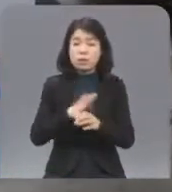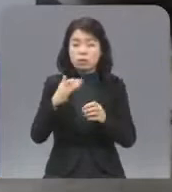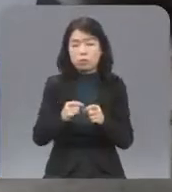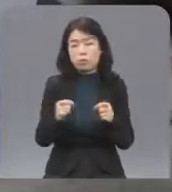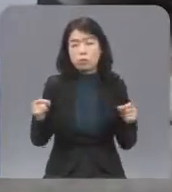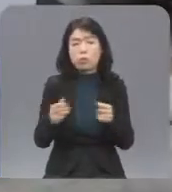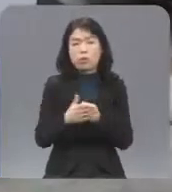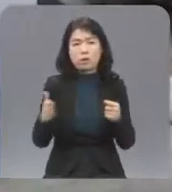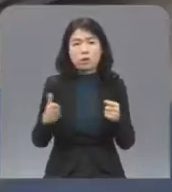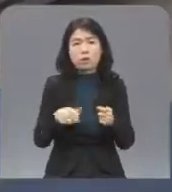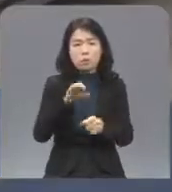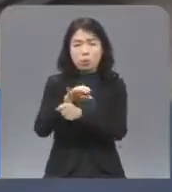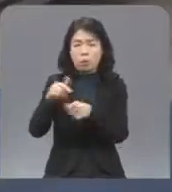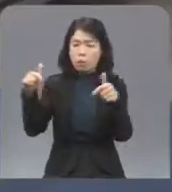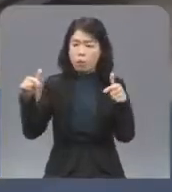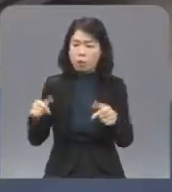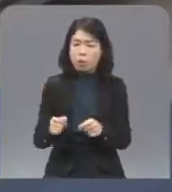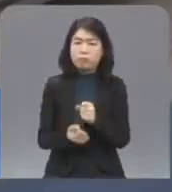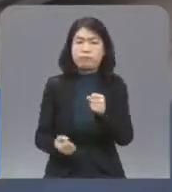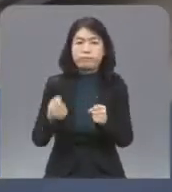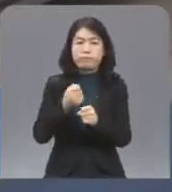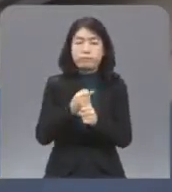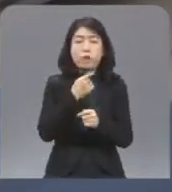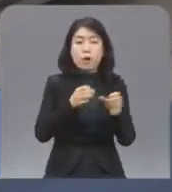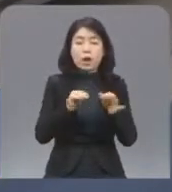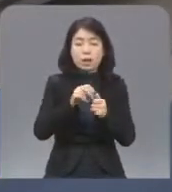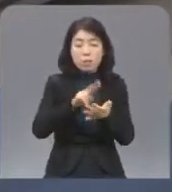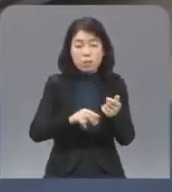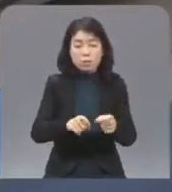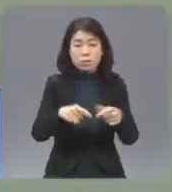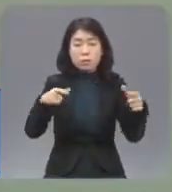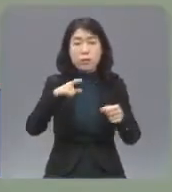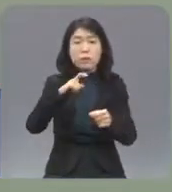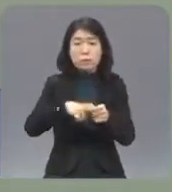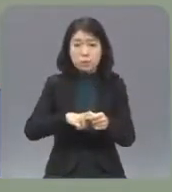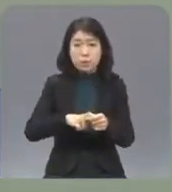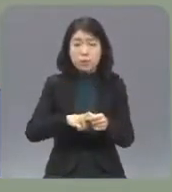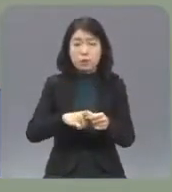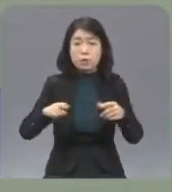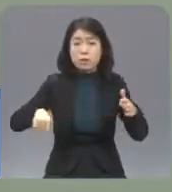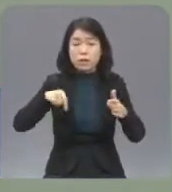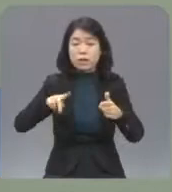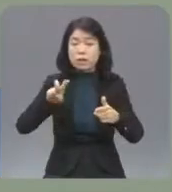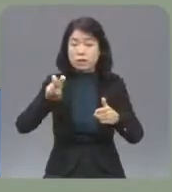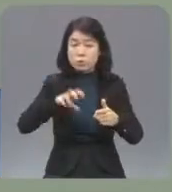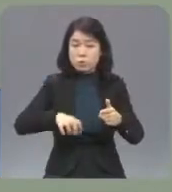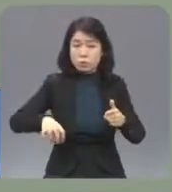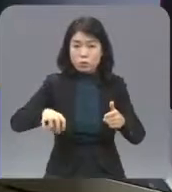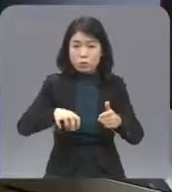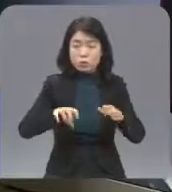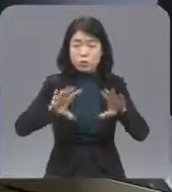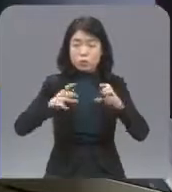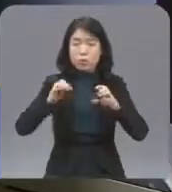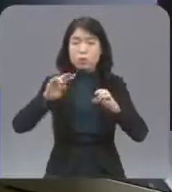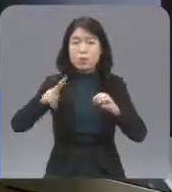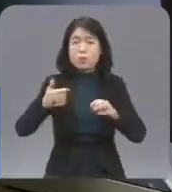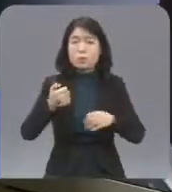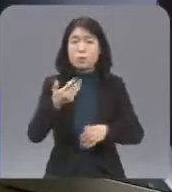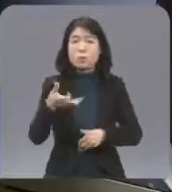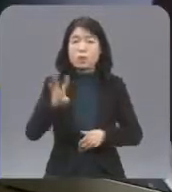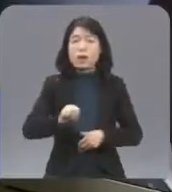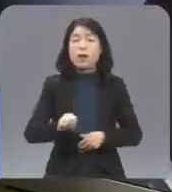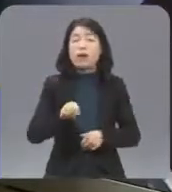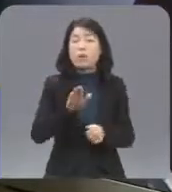장기화로 위축된 소비심리 회복과 소상공인의 매출 증대를 목표로 도내 22개 시군의 국비 250 8억원을